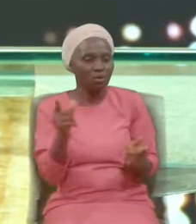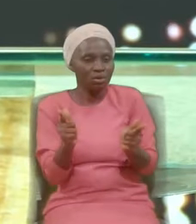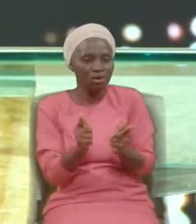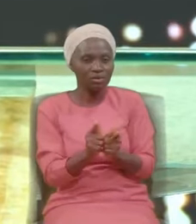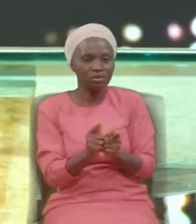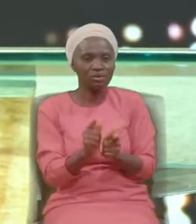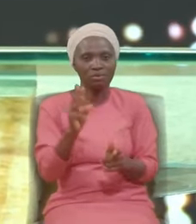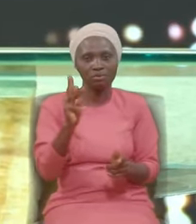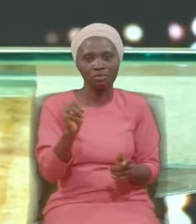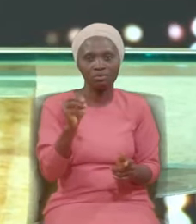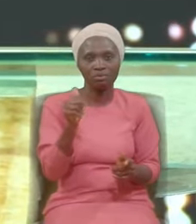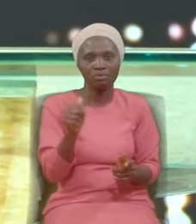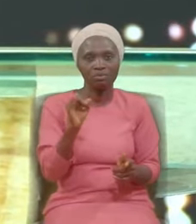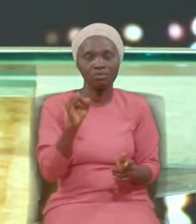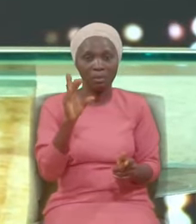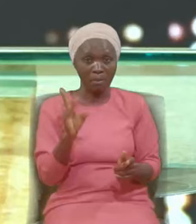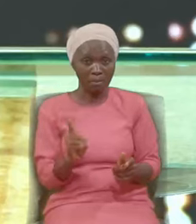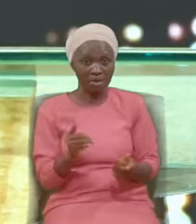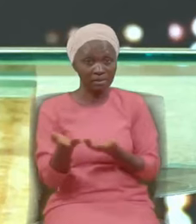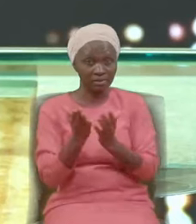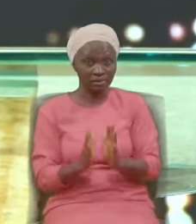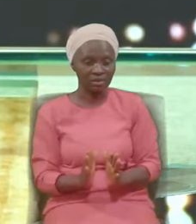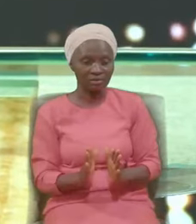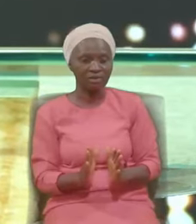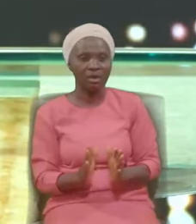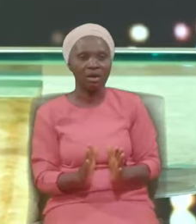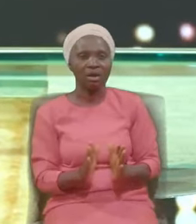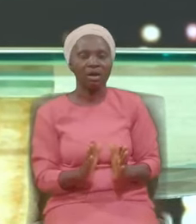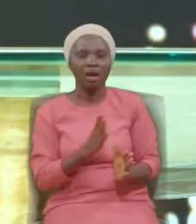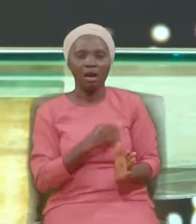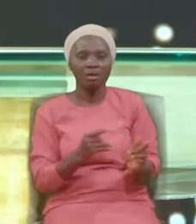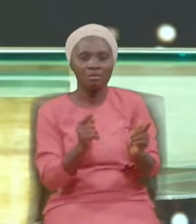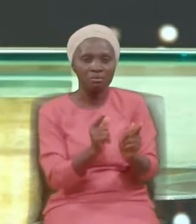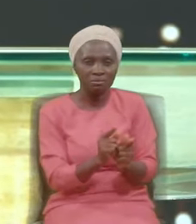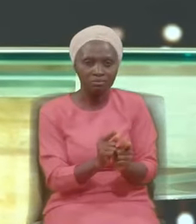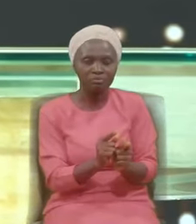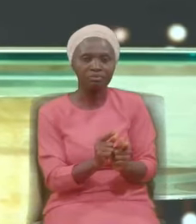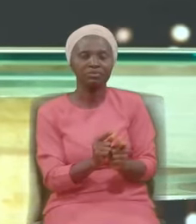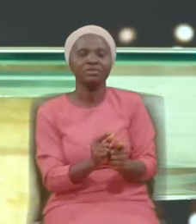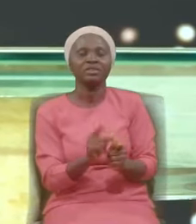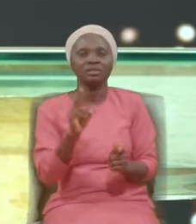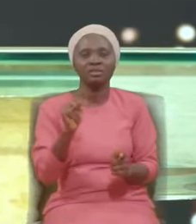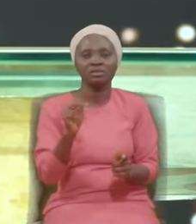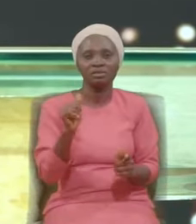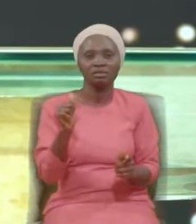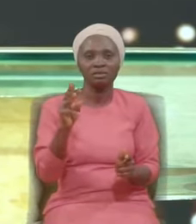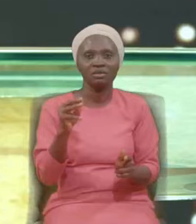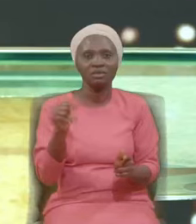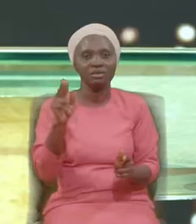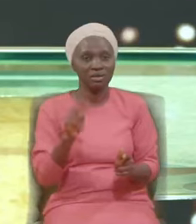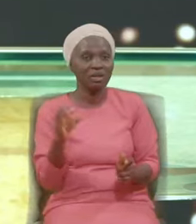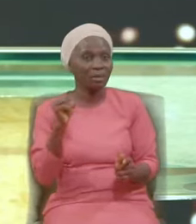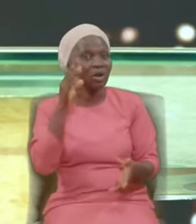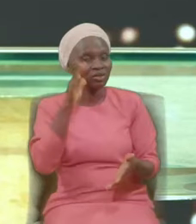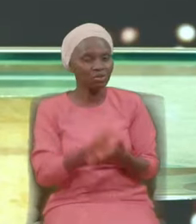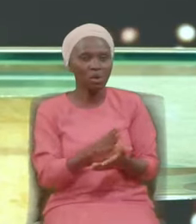femme de Naaman. Et elle dit à sa maîtresse, « Oh, si mon Seigneur